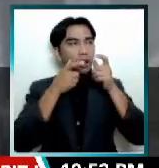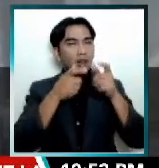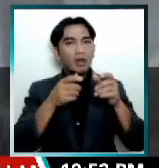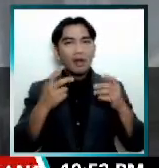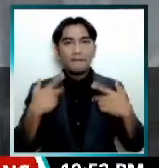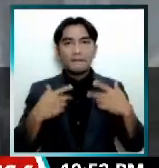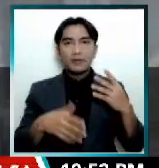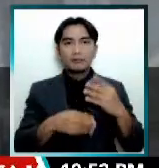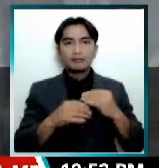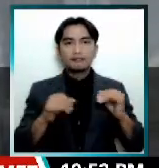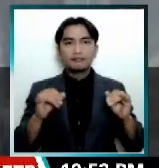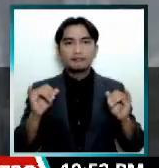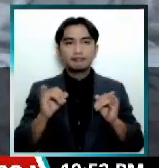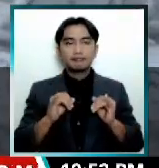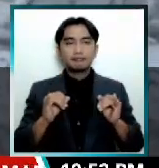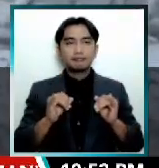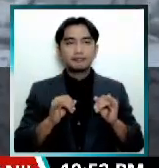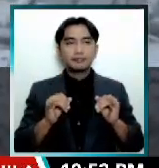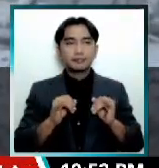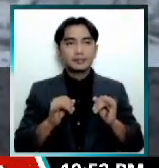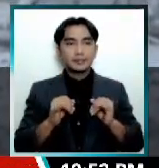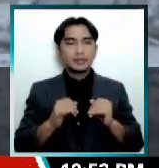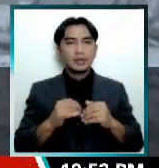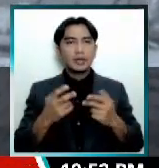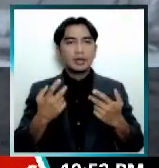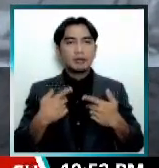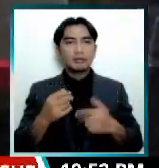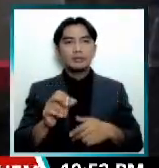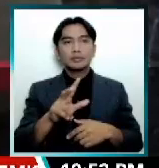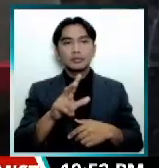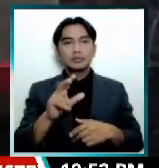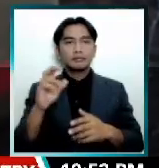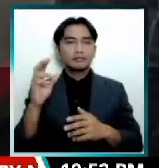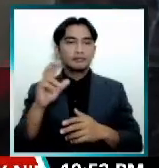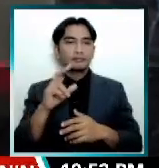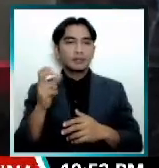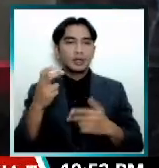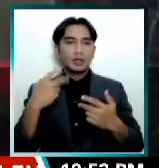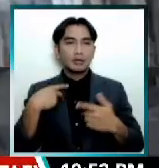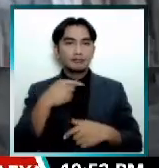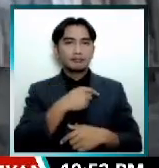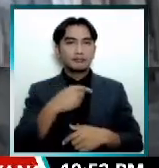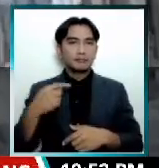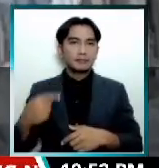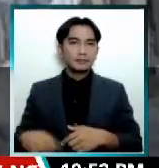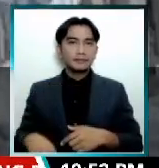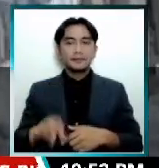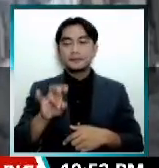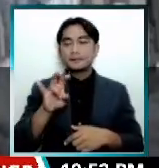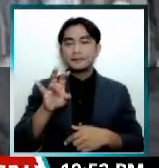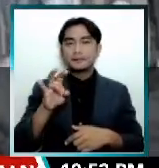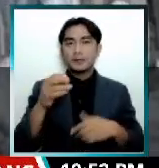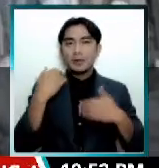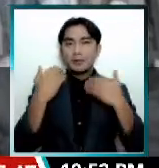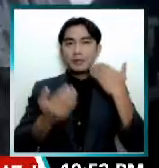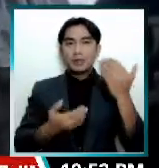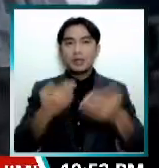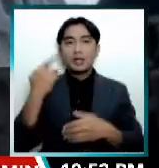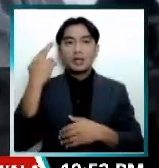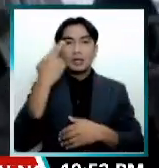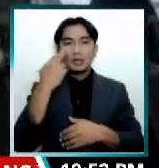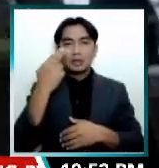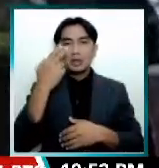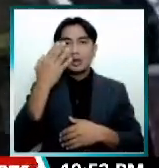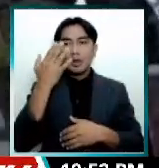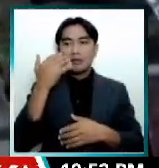ang panahon, halos 200 na ang naitalang sunog sa isang rehiyon sa Russia. 17 na ang patay. Kadalasan daw na sanhi ang napabaya ang kalan